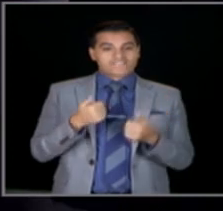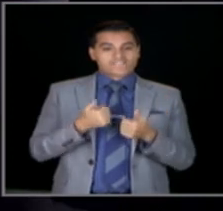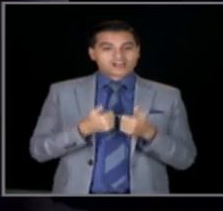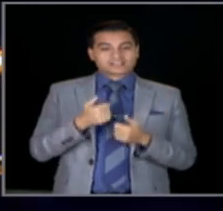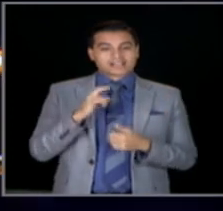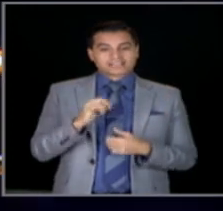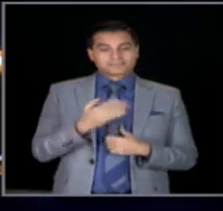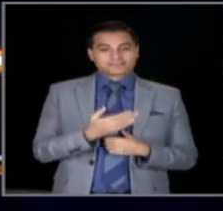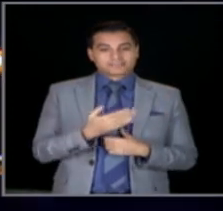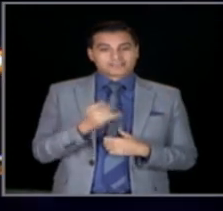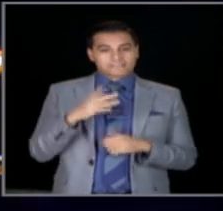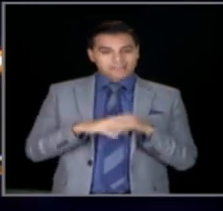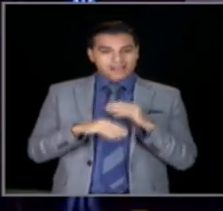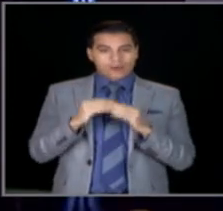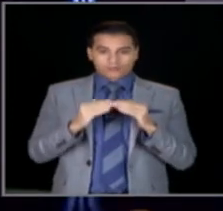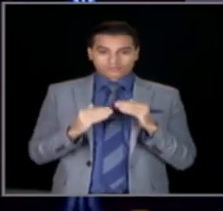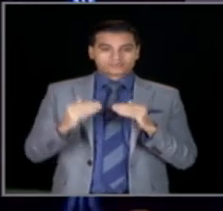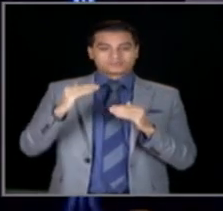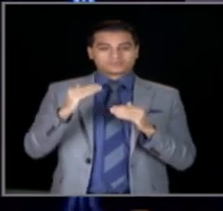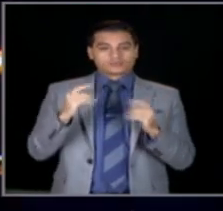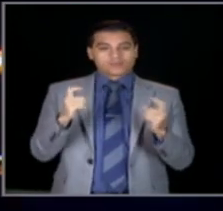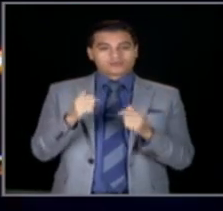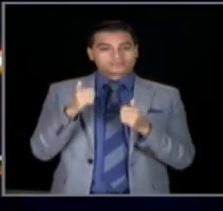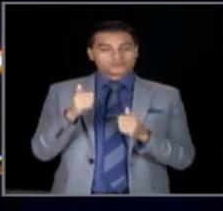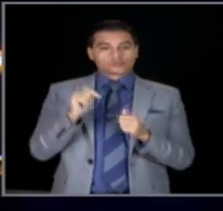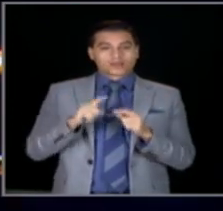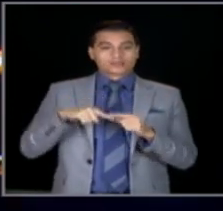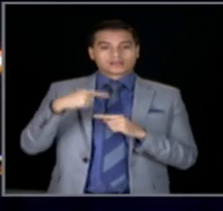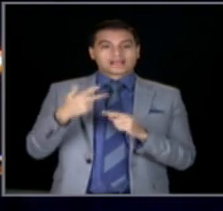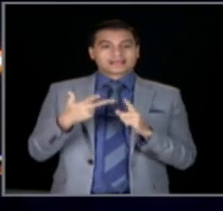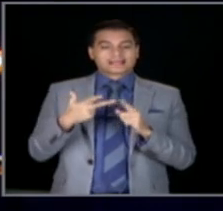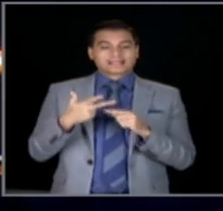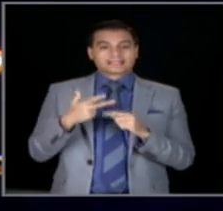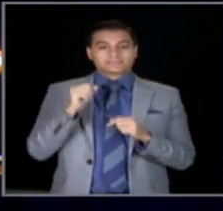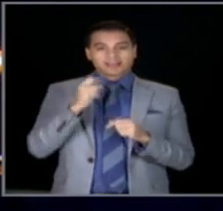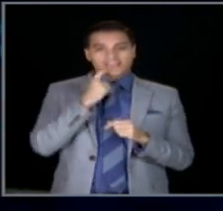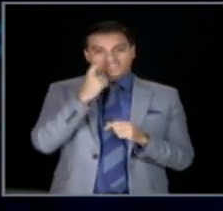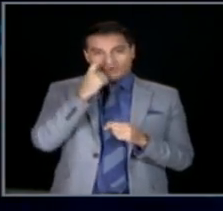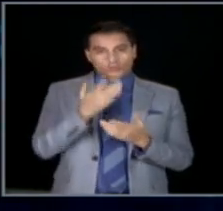50. بتحاولوا ترجعوا في المباراة. إن شاء الله. ودلوقتي مع الفقرة الثالثة، فقرة